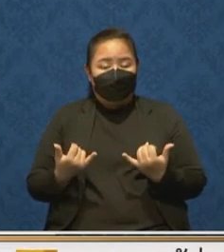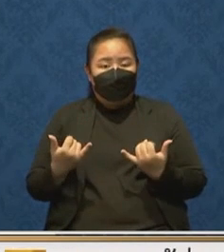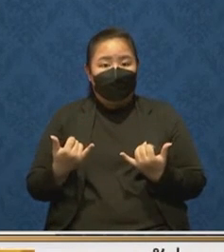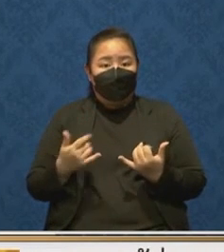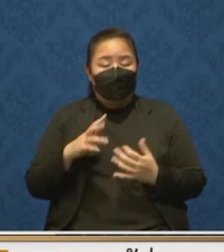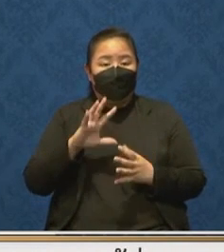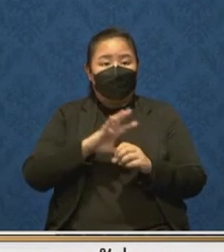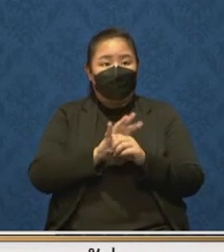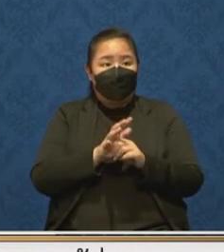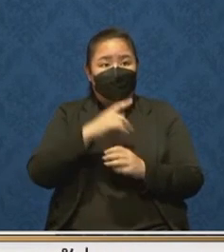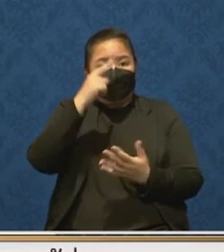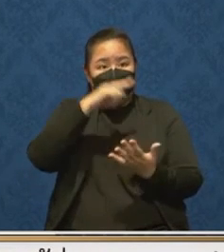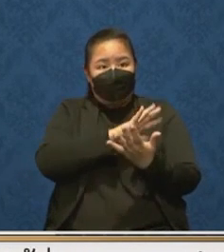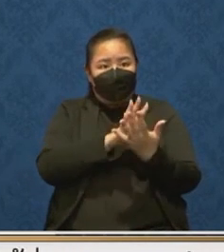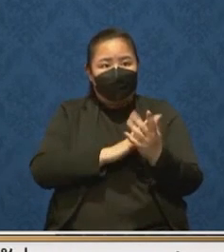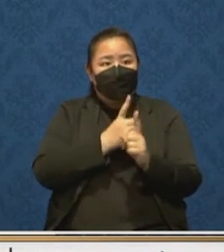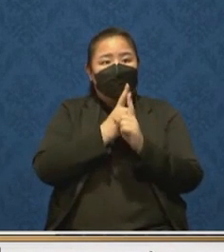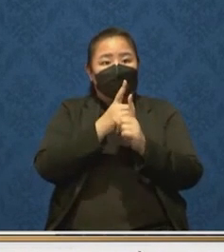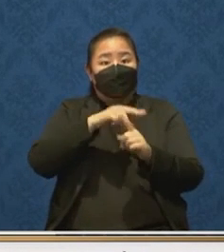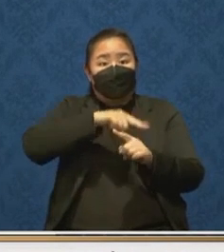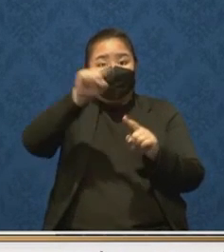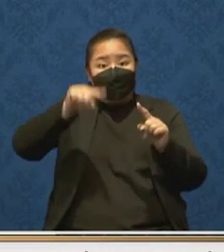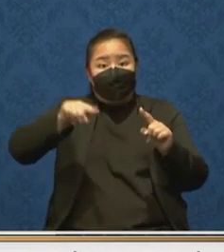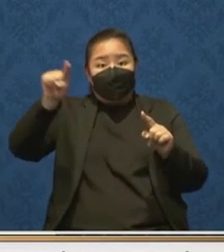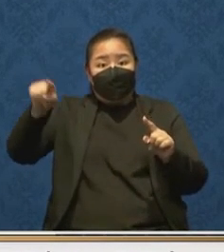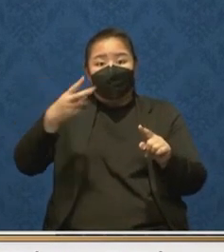โควิดในไทยตามทกาฟทเห็น